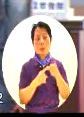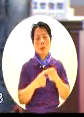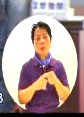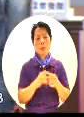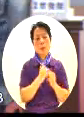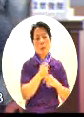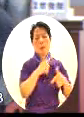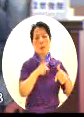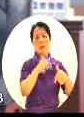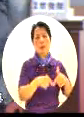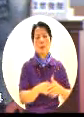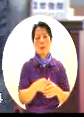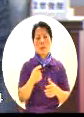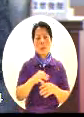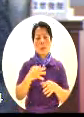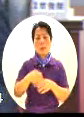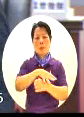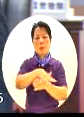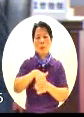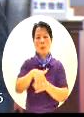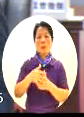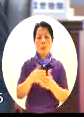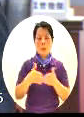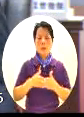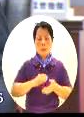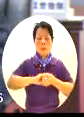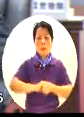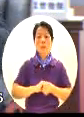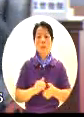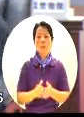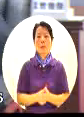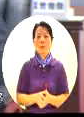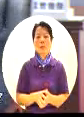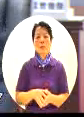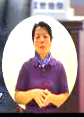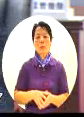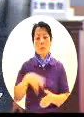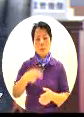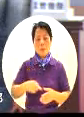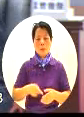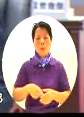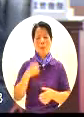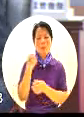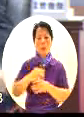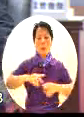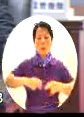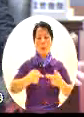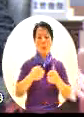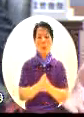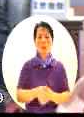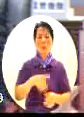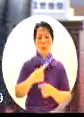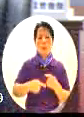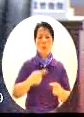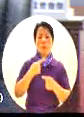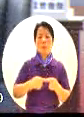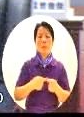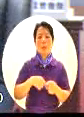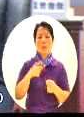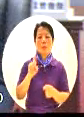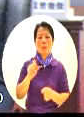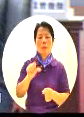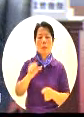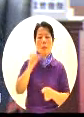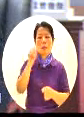化，我们财务结构一定要什么重新的调整。我唔敢讲啊，一年15亿，你都唔免